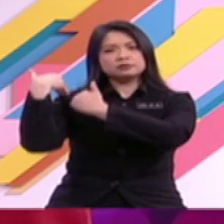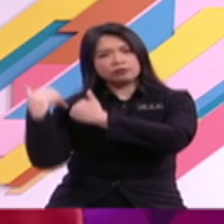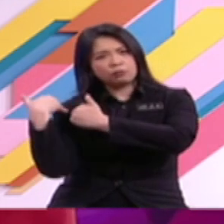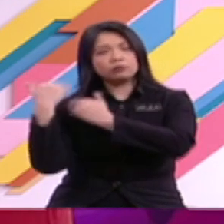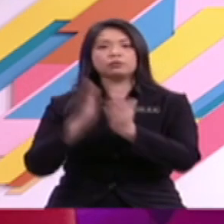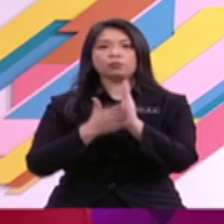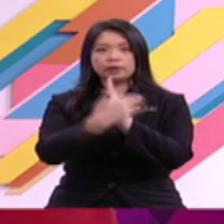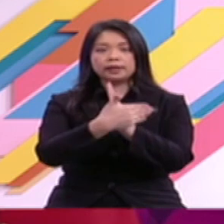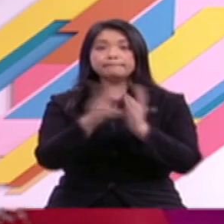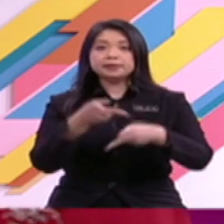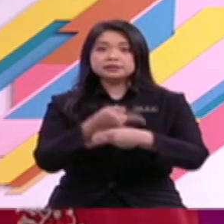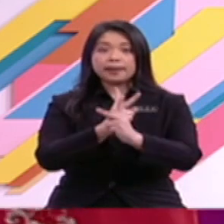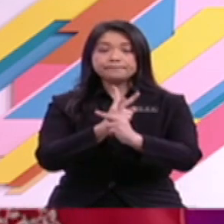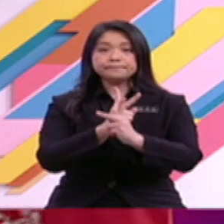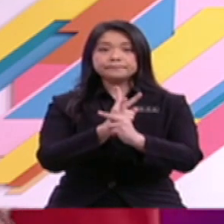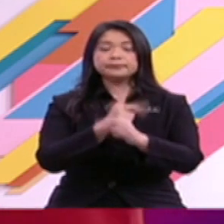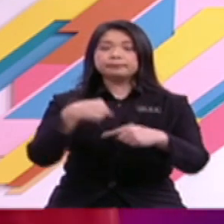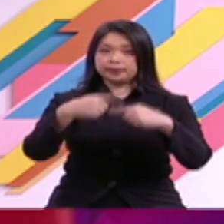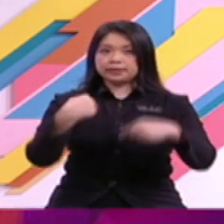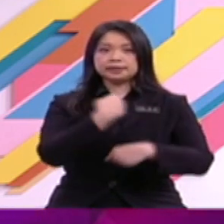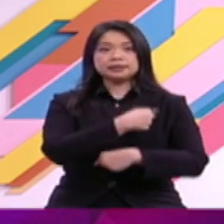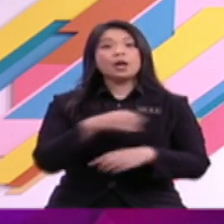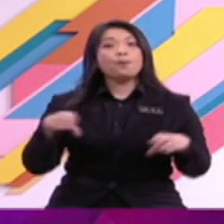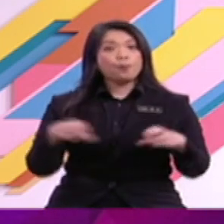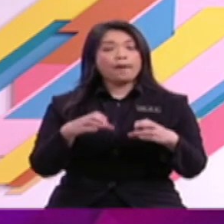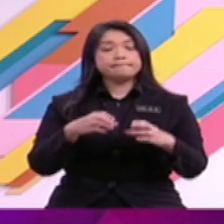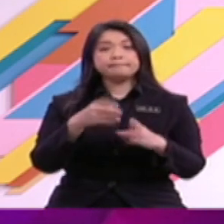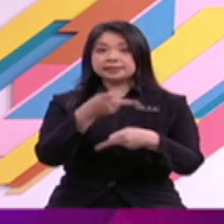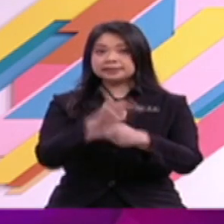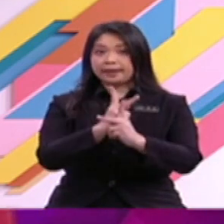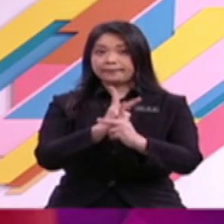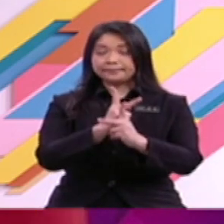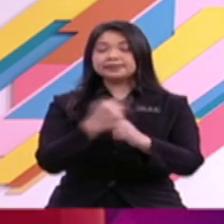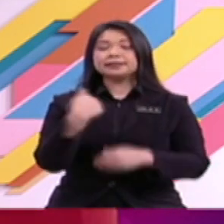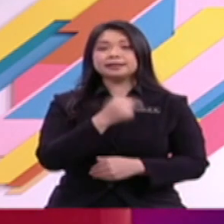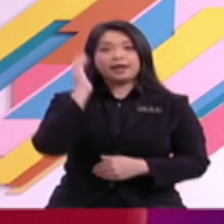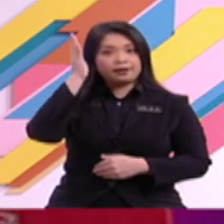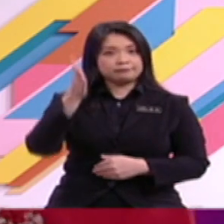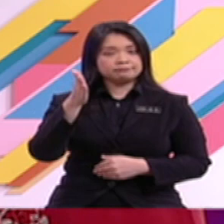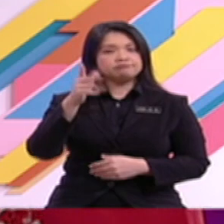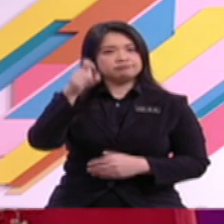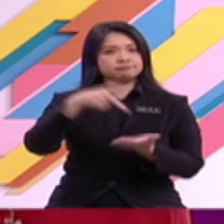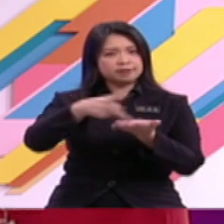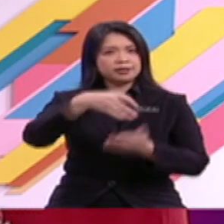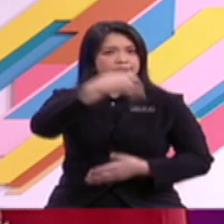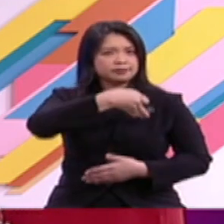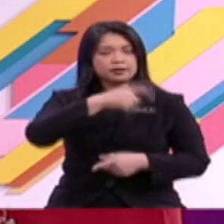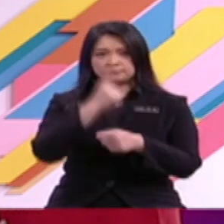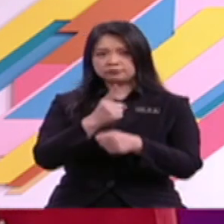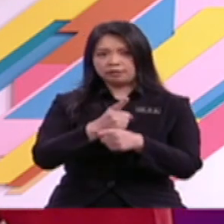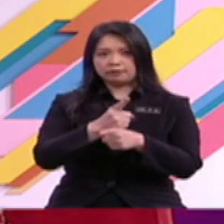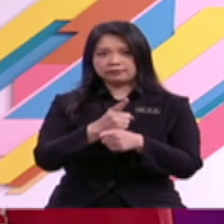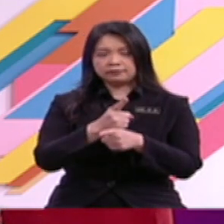oh ini segini kita buat pinjaman kita akan dikenakan faedah untuk itu buat pinjaman di mana bilangnya